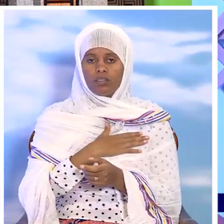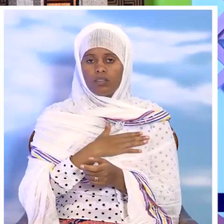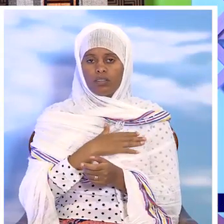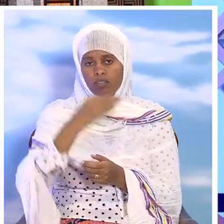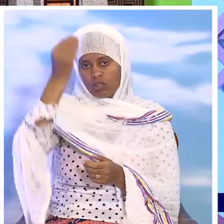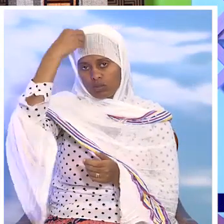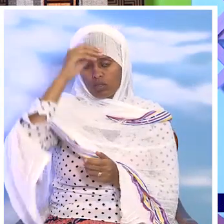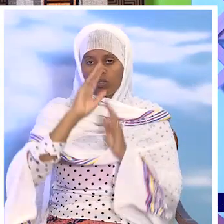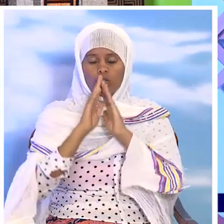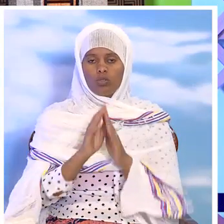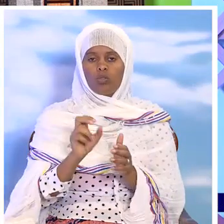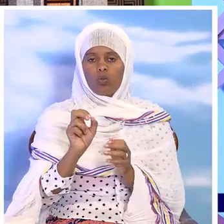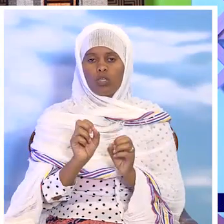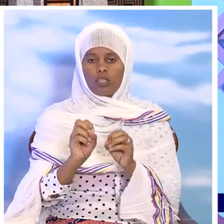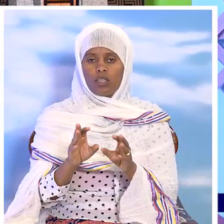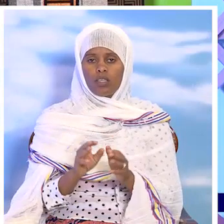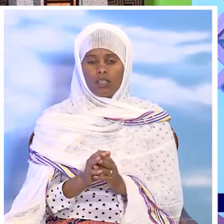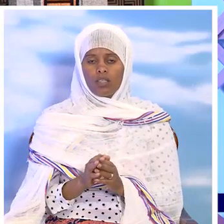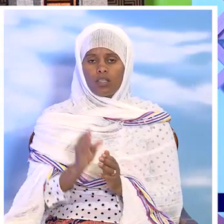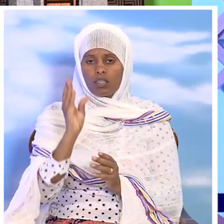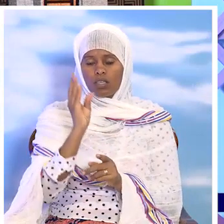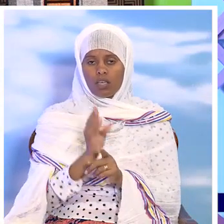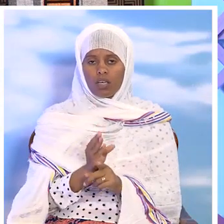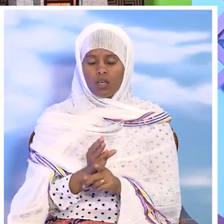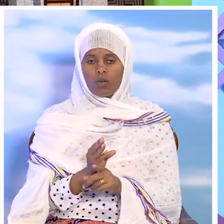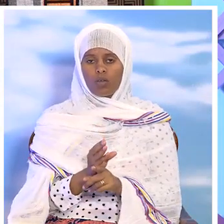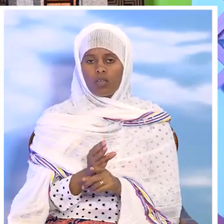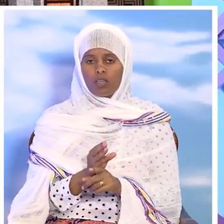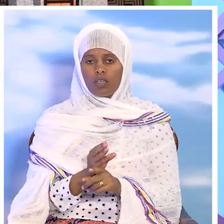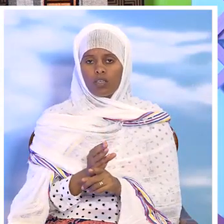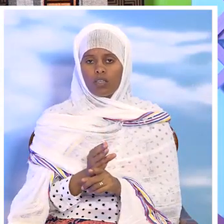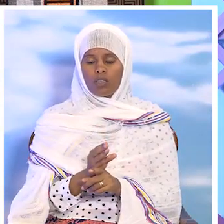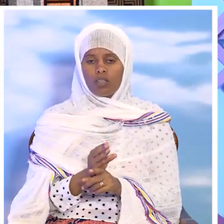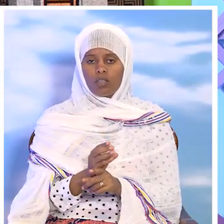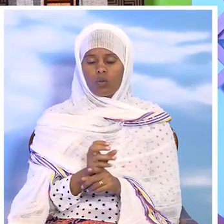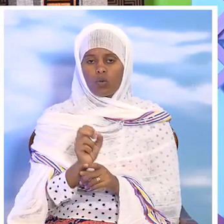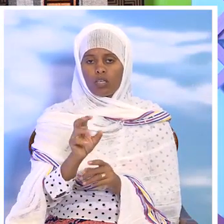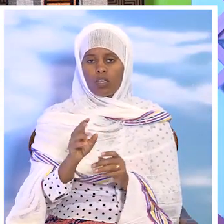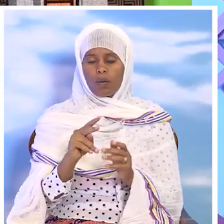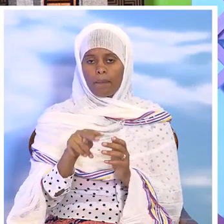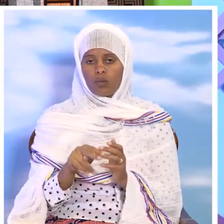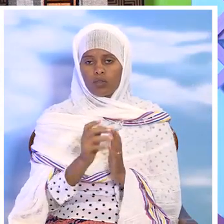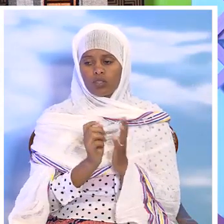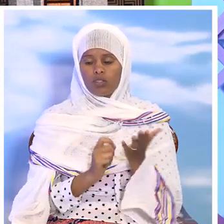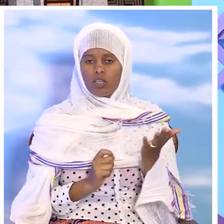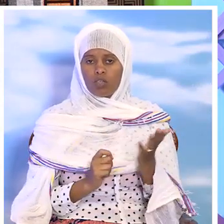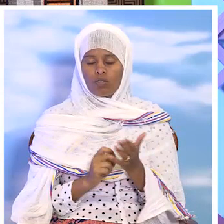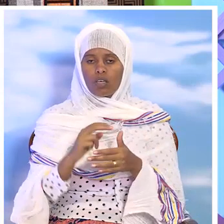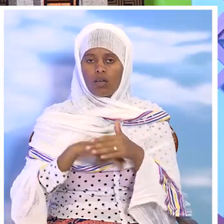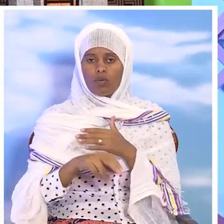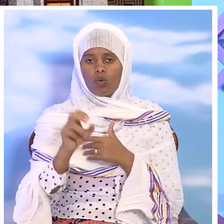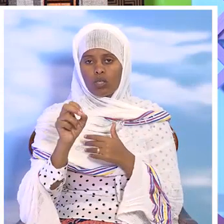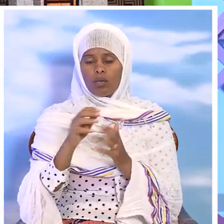ዝመሃሮ ቅዱስ ወንጌል ሃዋርያ ወንጀላዊ ማቴዎስ ዝፀሓፎ ኣብ